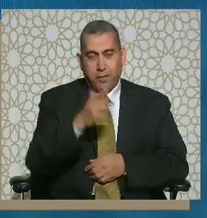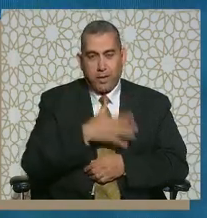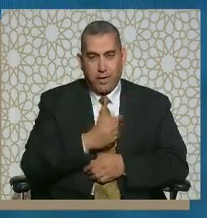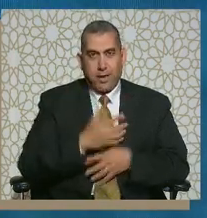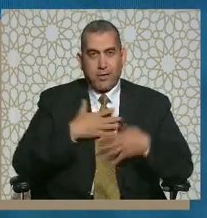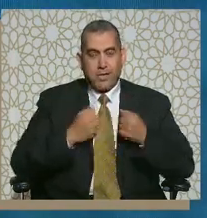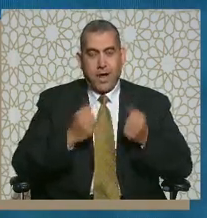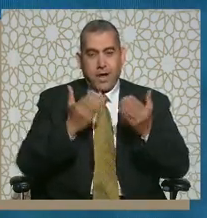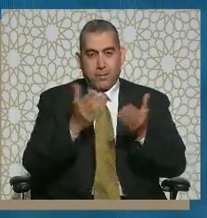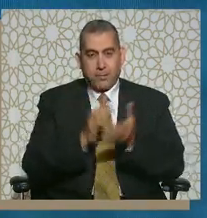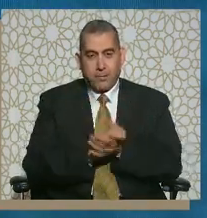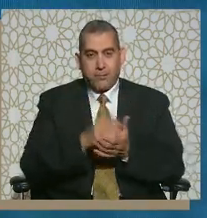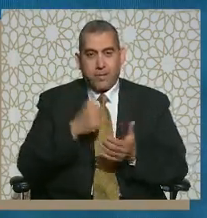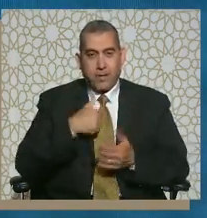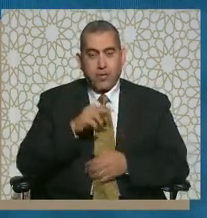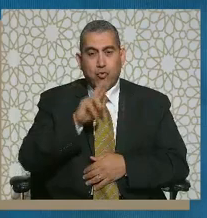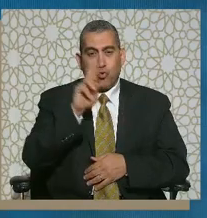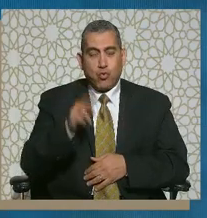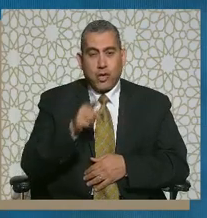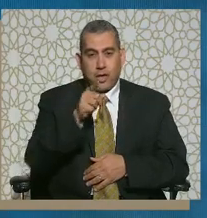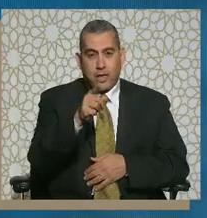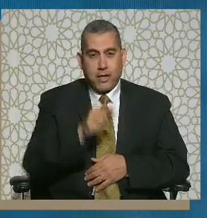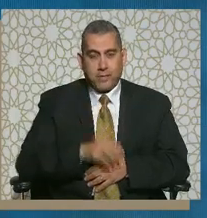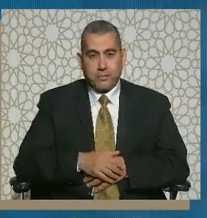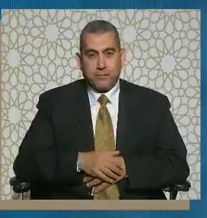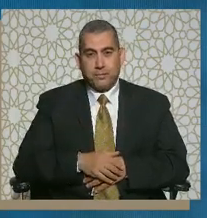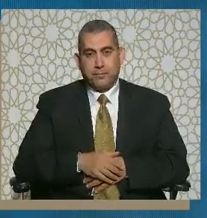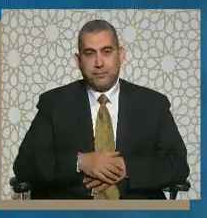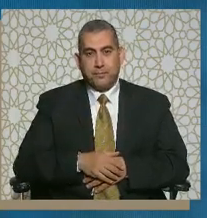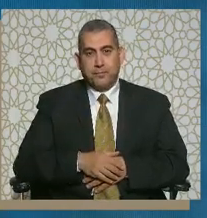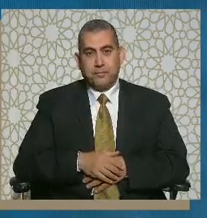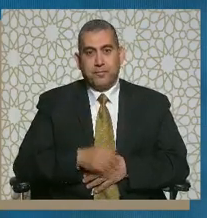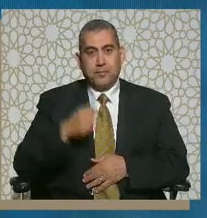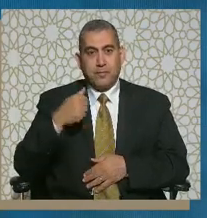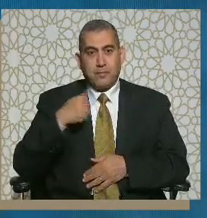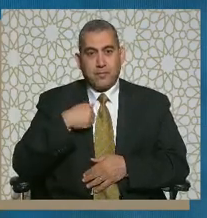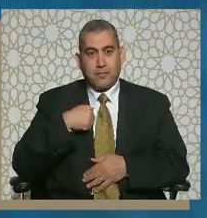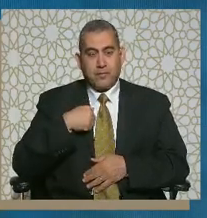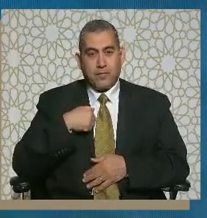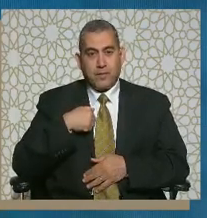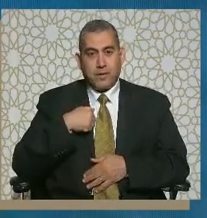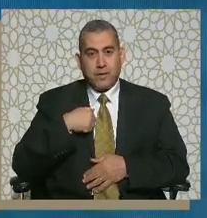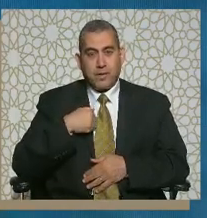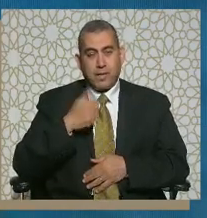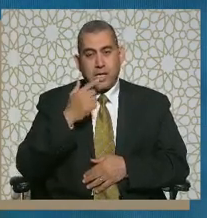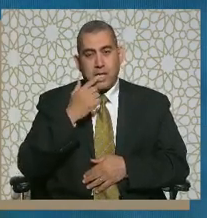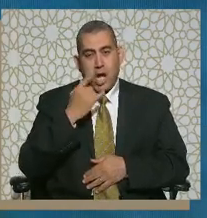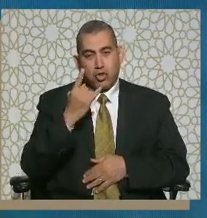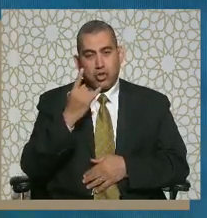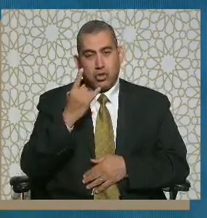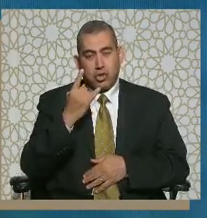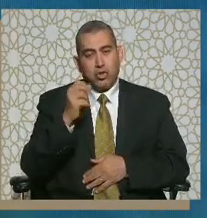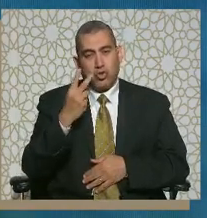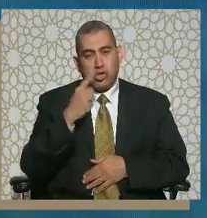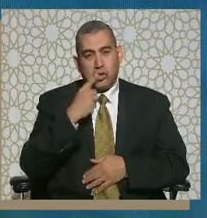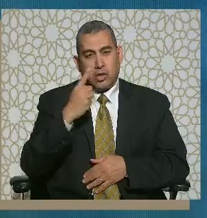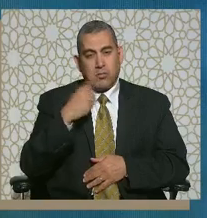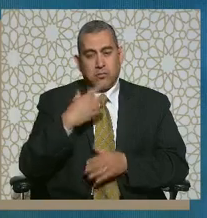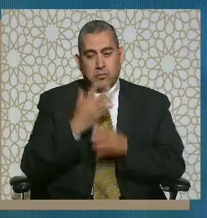وسلام يا فندم. أنا في سؤال بس عند حضرتك. اتفضل. أنا دلوقتي بقالي مثلا حوالي 10 سنين أو 12 سنة ما